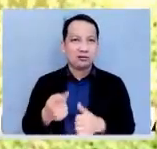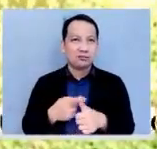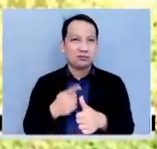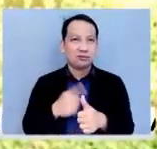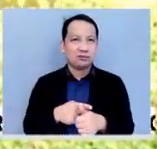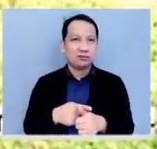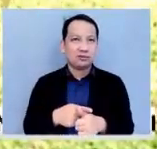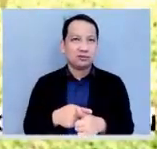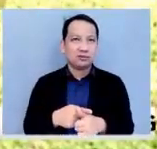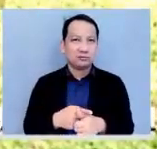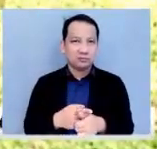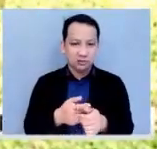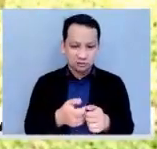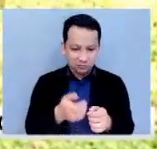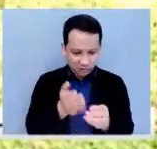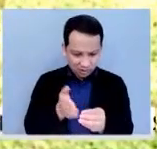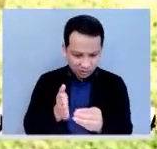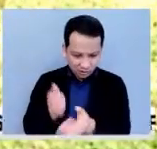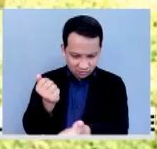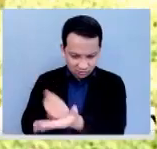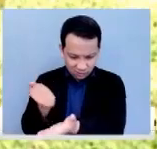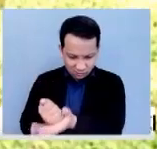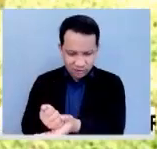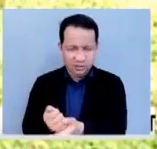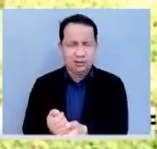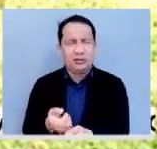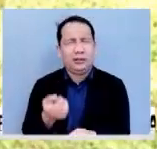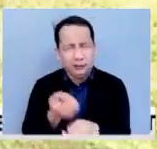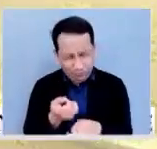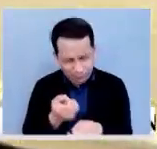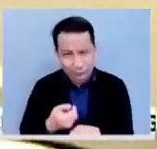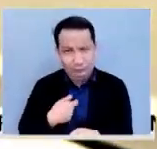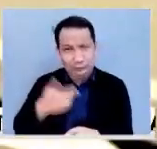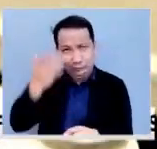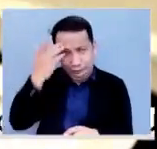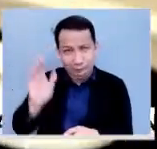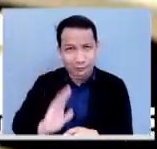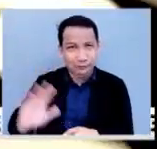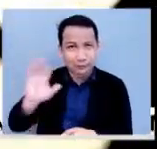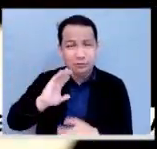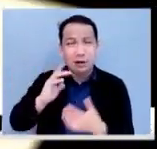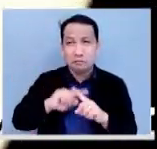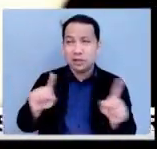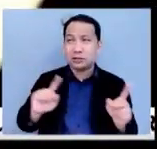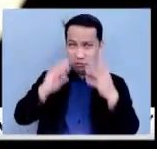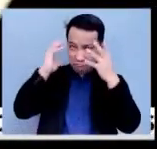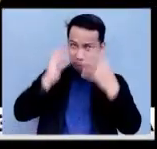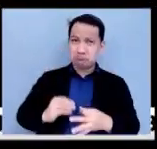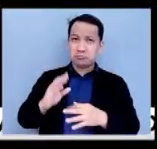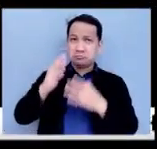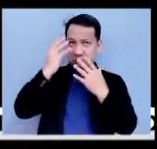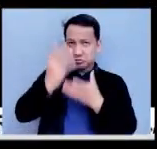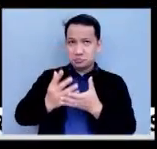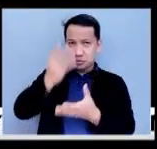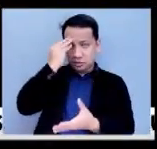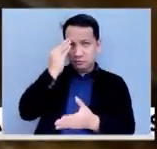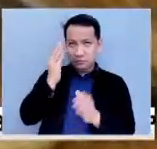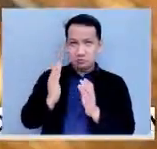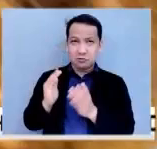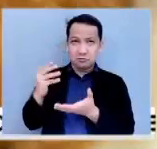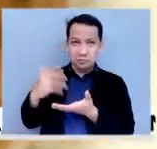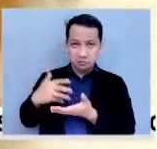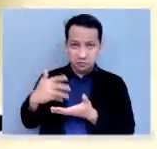po maghihiwa ko ng mga bawang, talagang hindi po ako marunong. Since decidido po ako matuto ulit, mapag-aralan ko po